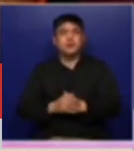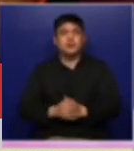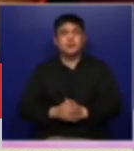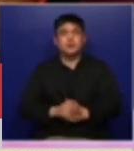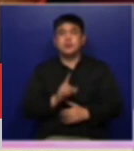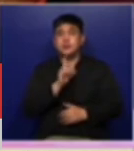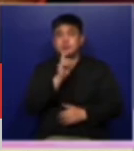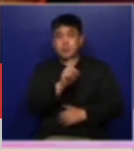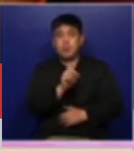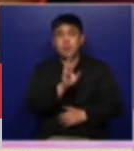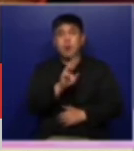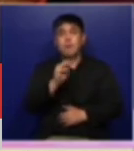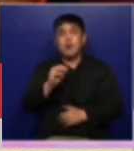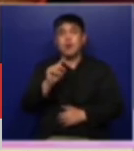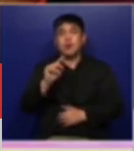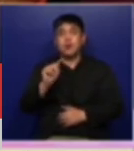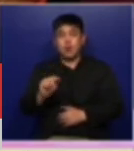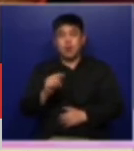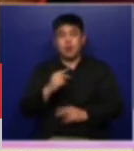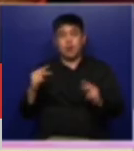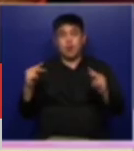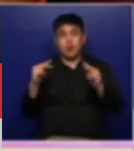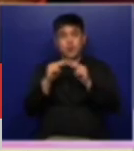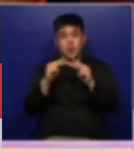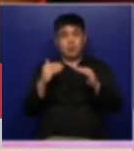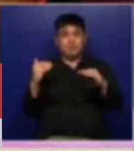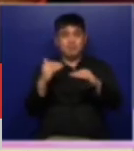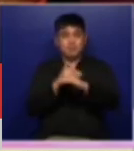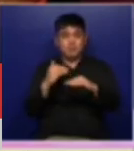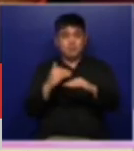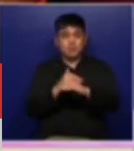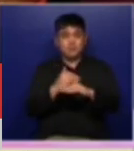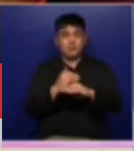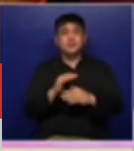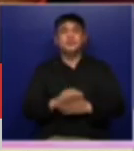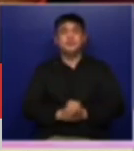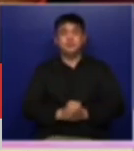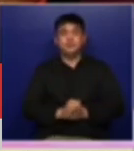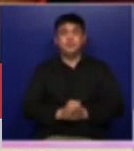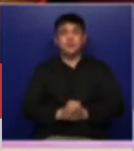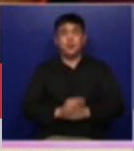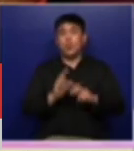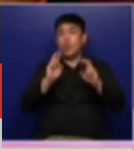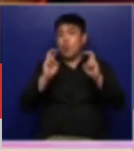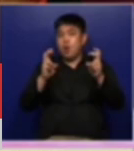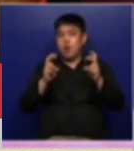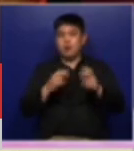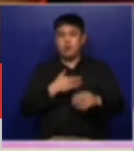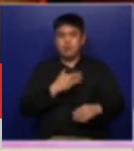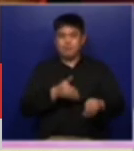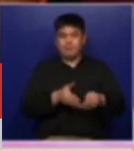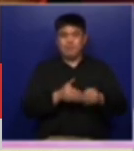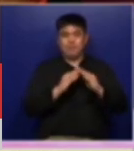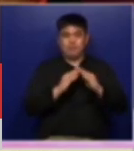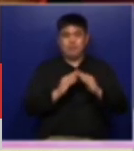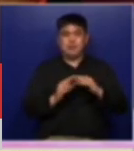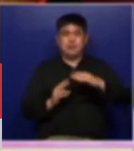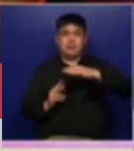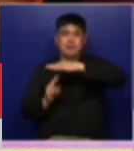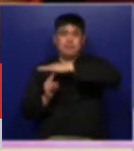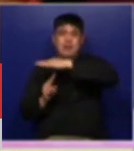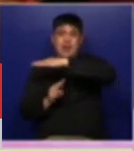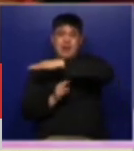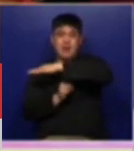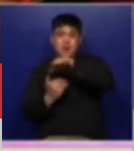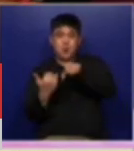นตรีช่วยว่าการกระทรวงคมนาคมท่านอภิรัตน์รัตนเศษเรื่องการก่อสร้างสะพานลอยข้าม